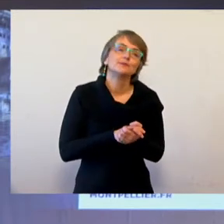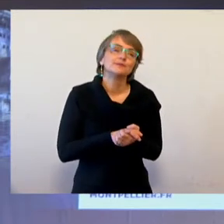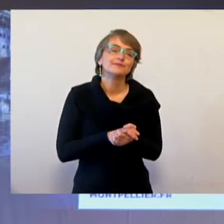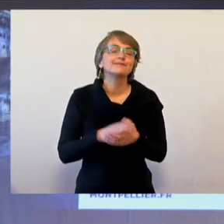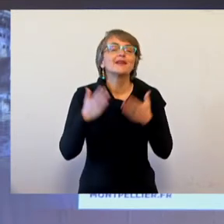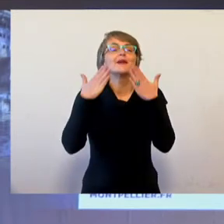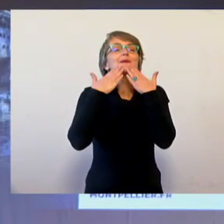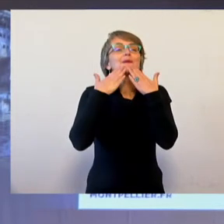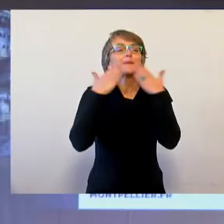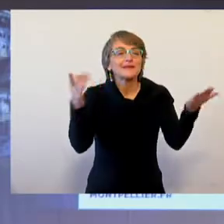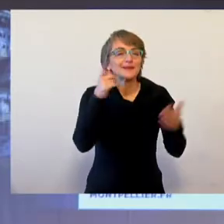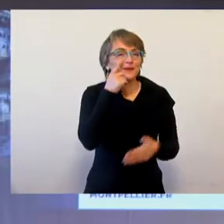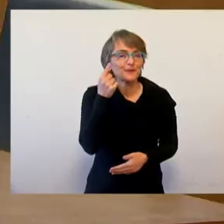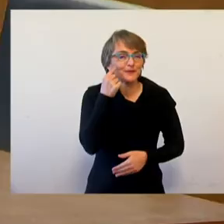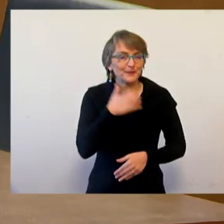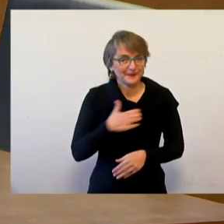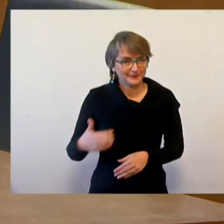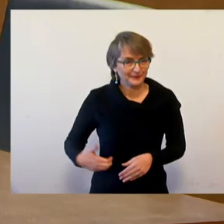Merci Monsieur le maire.